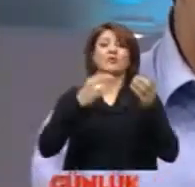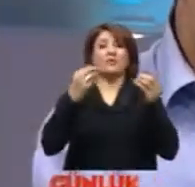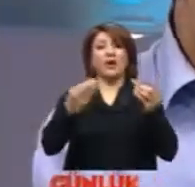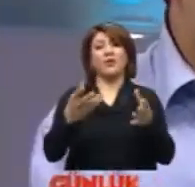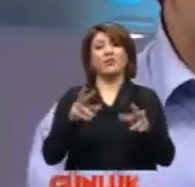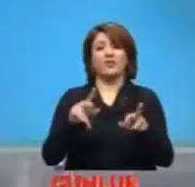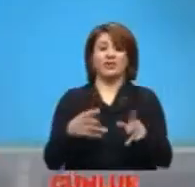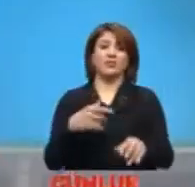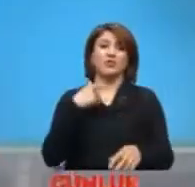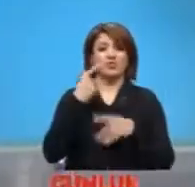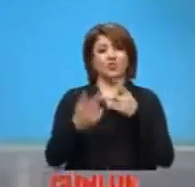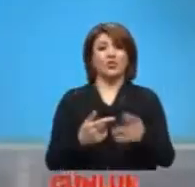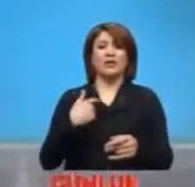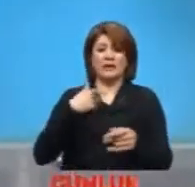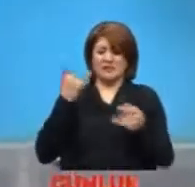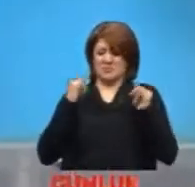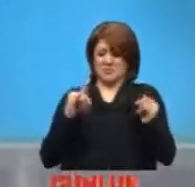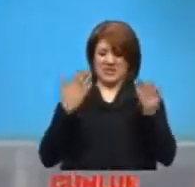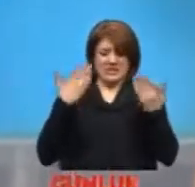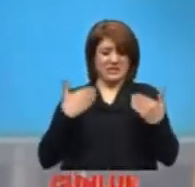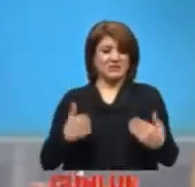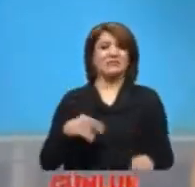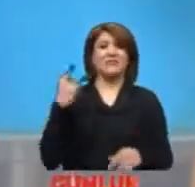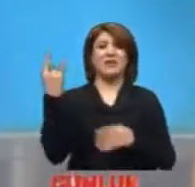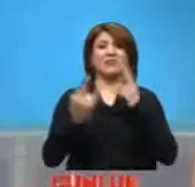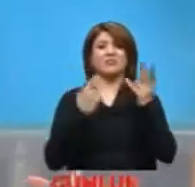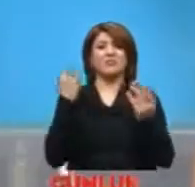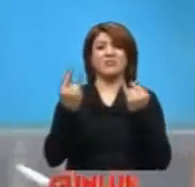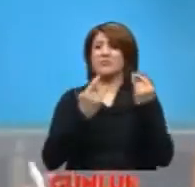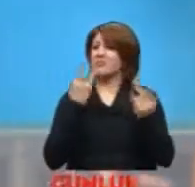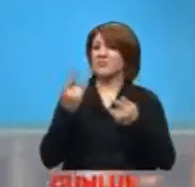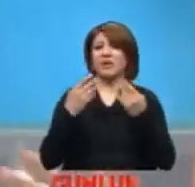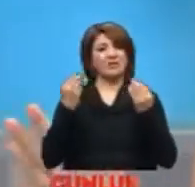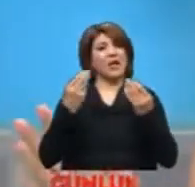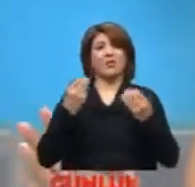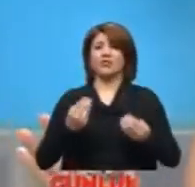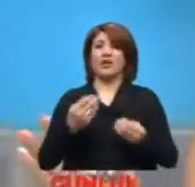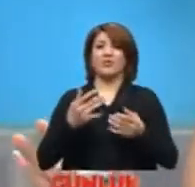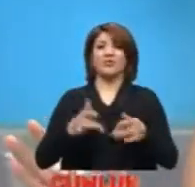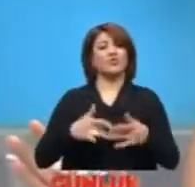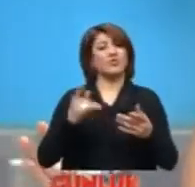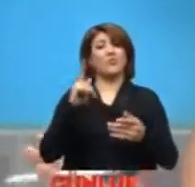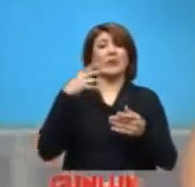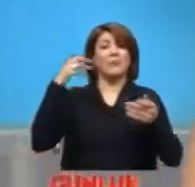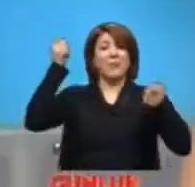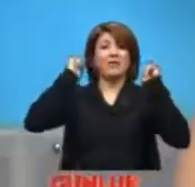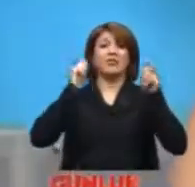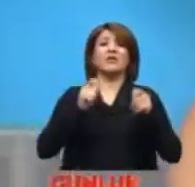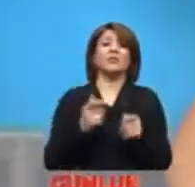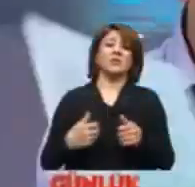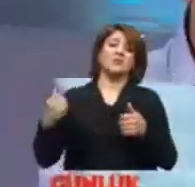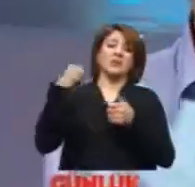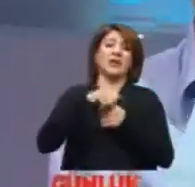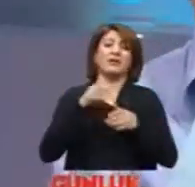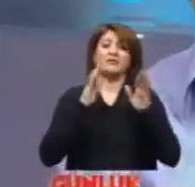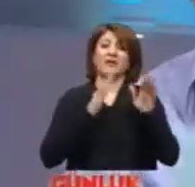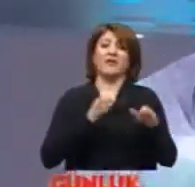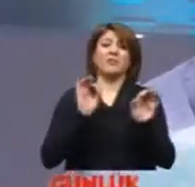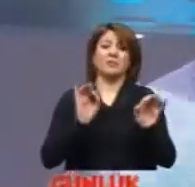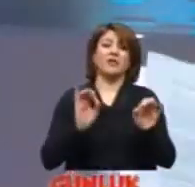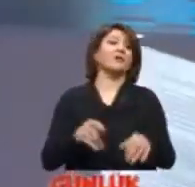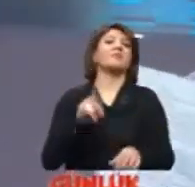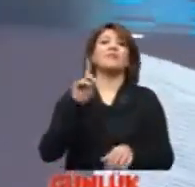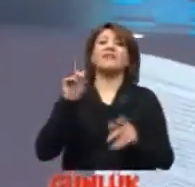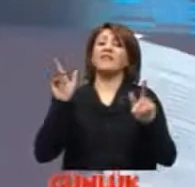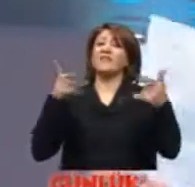ben söyleyeyim. Çok mutlu adam kirli. Hani oğlan çocuğu falan yalan. Bir yıkanamamış bir daha da öyle olmuş artık kalmış. Peki başka ne var şimdi biraz